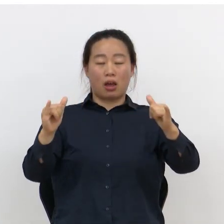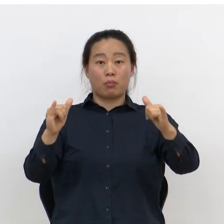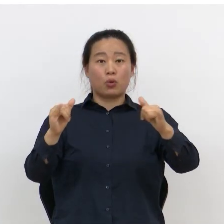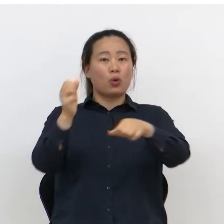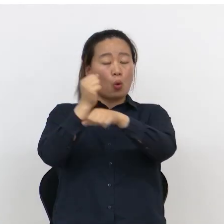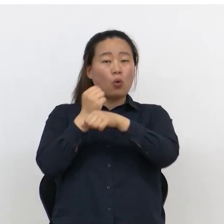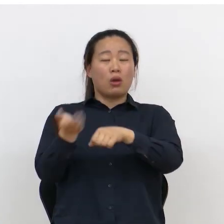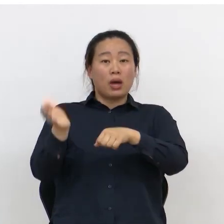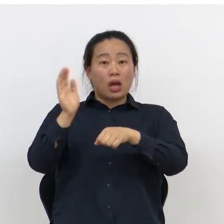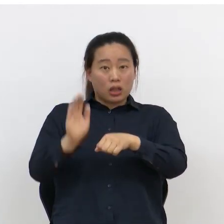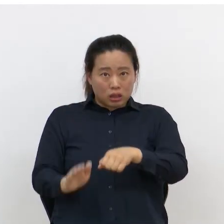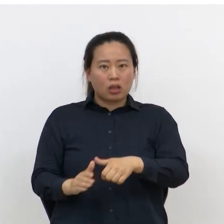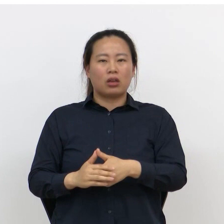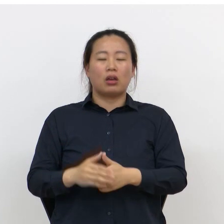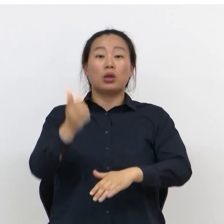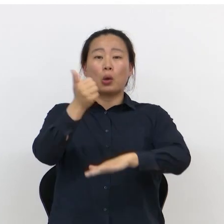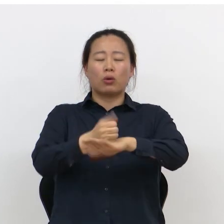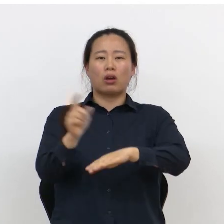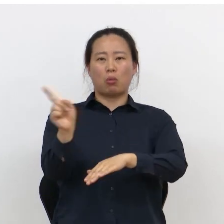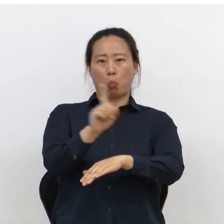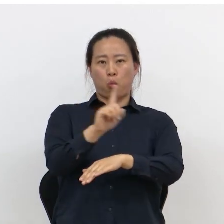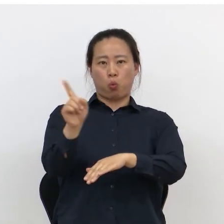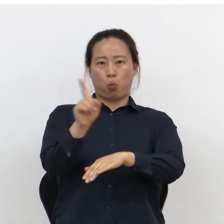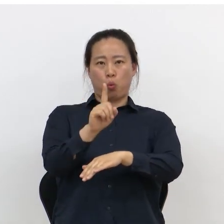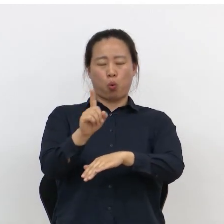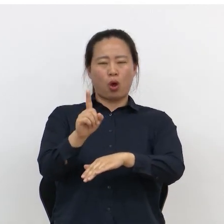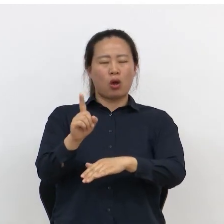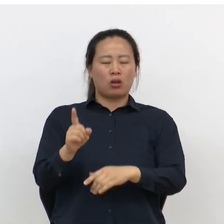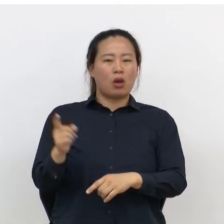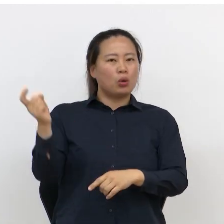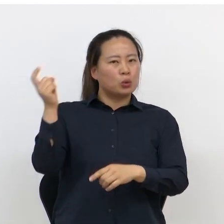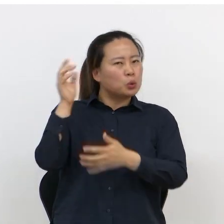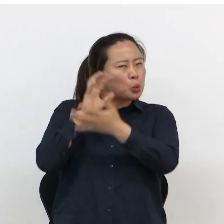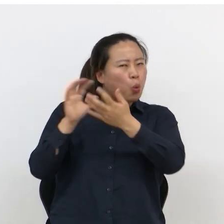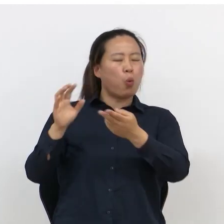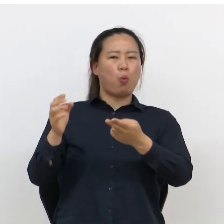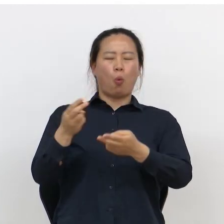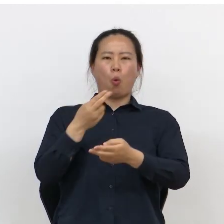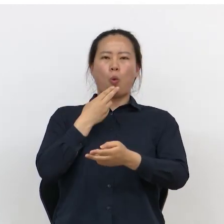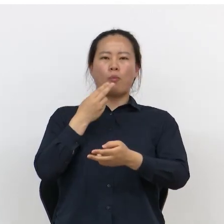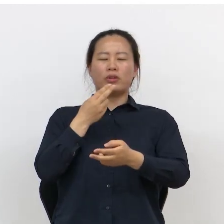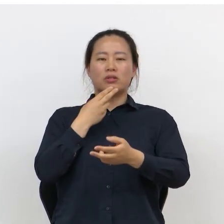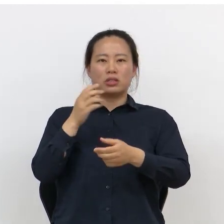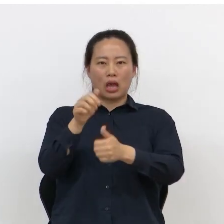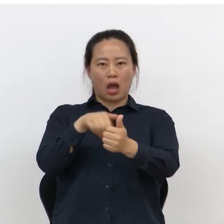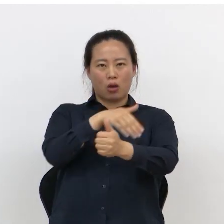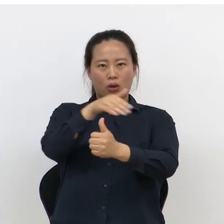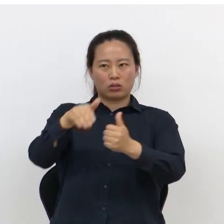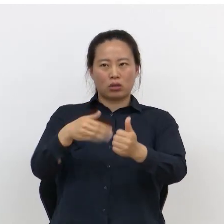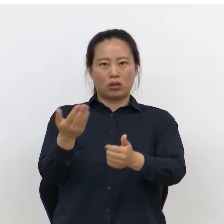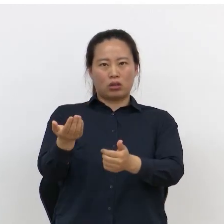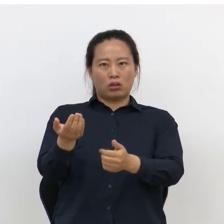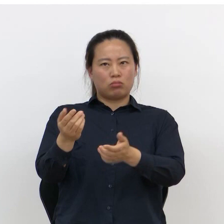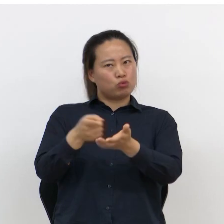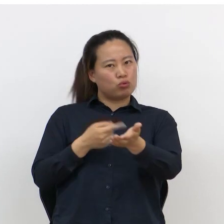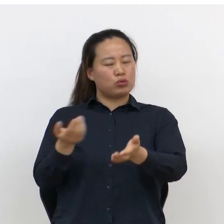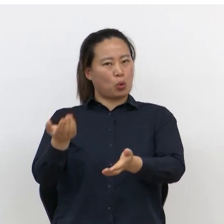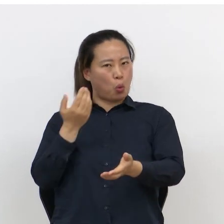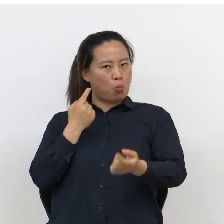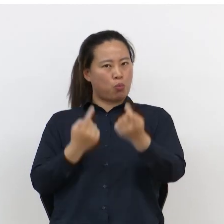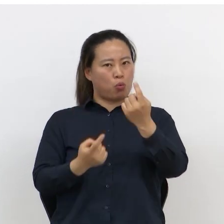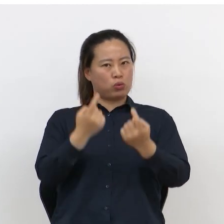수술한 결과를 보고한 적이 있는데 비소음 상황에서도요 EAS 하고 나서 수술 전에 비해서 수술 뒤에